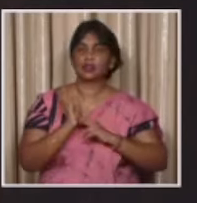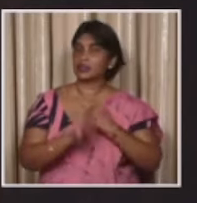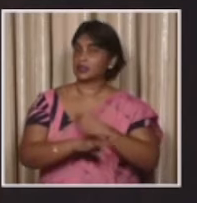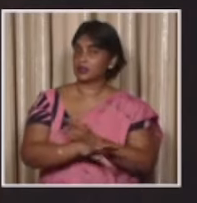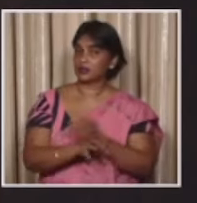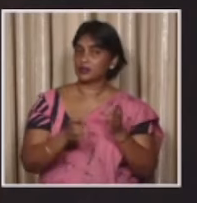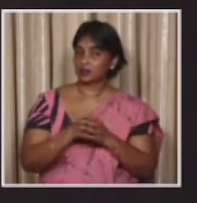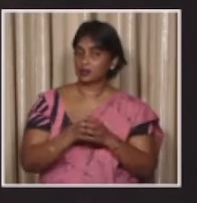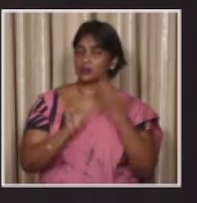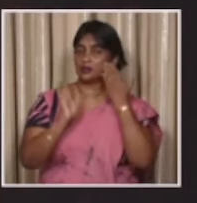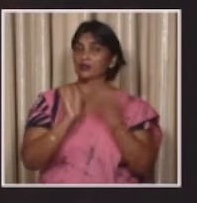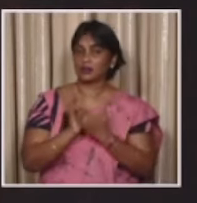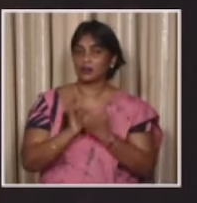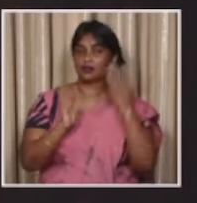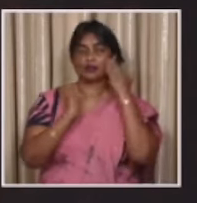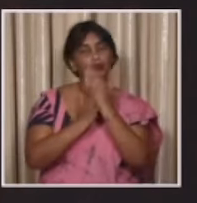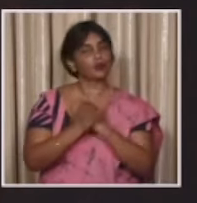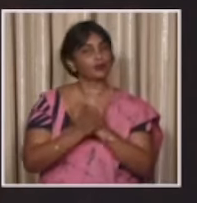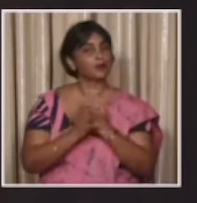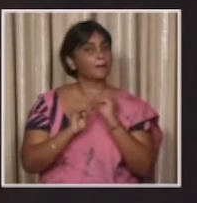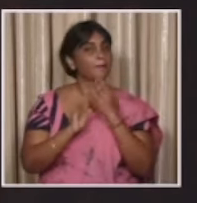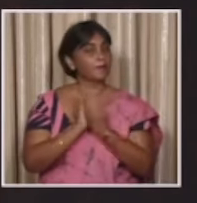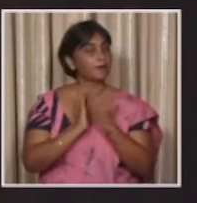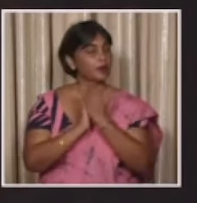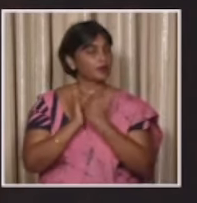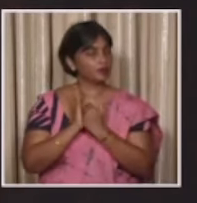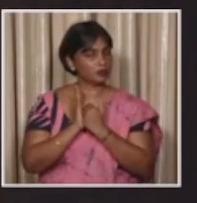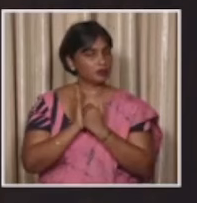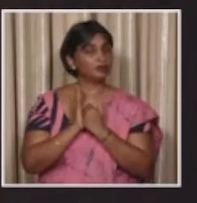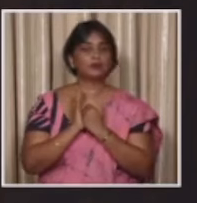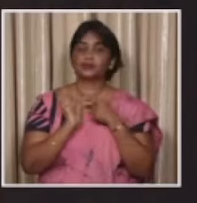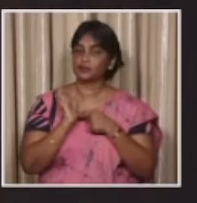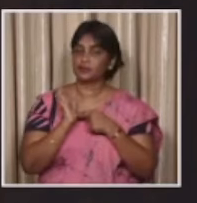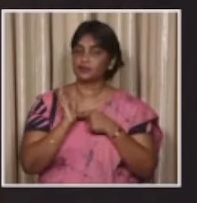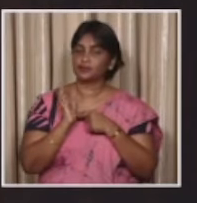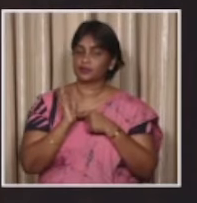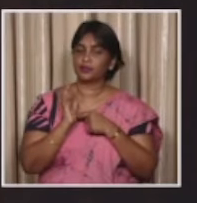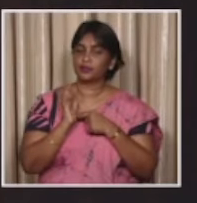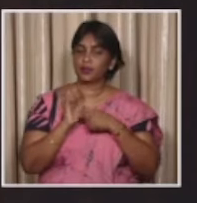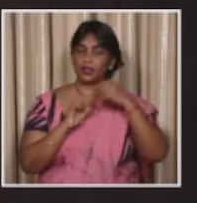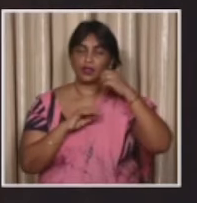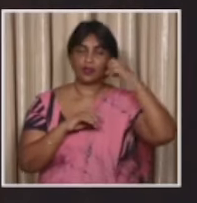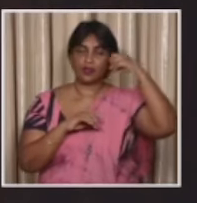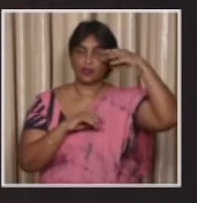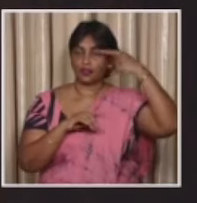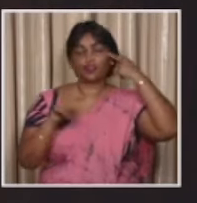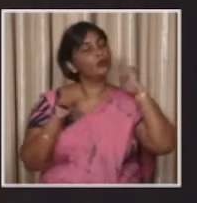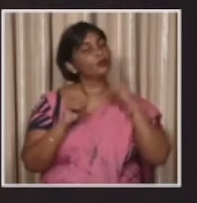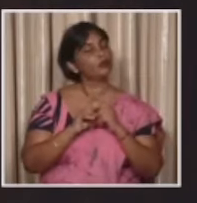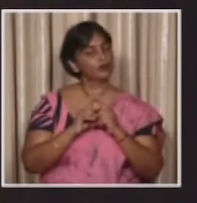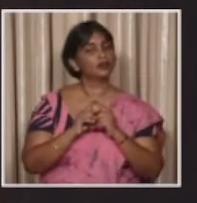ජනබලවේගයේ ඉදිරිපත් කරපු කාරණාවල ප්‍රතිපත්ති ප්‍රකාශනයේ ඒ එනර්ජි කියන්නේ බලශක්තිය පිළිබඳ